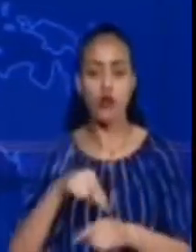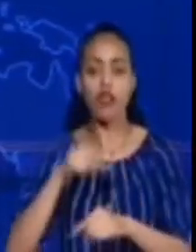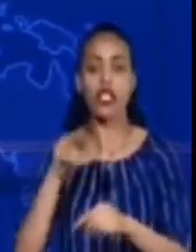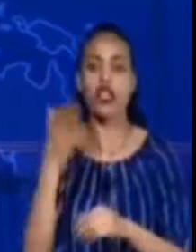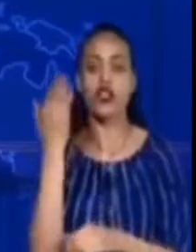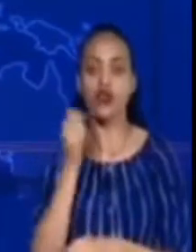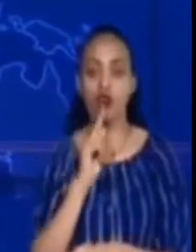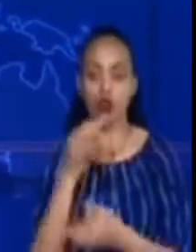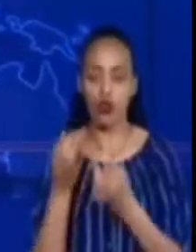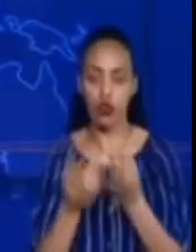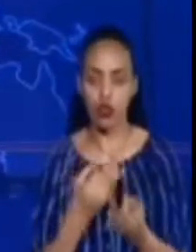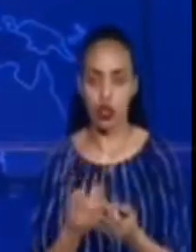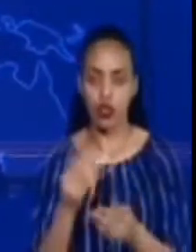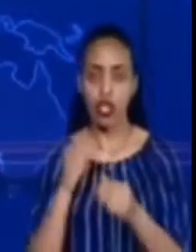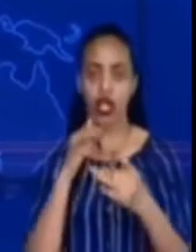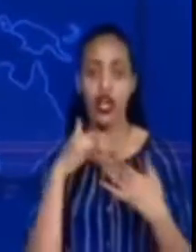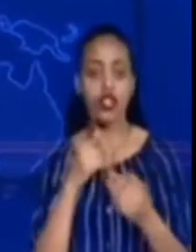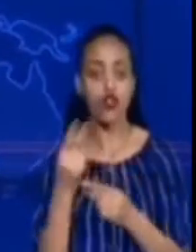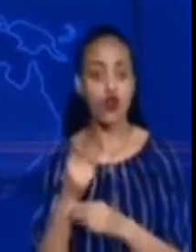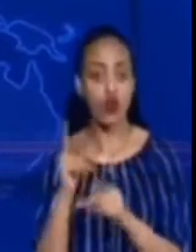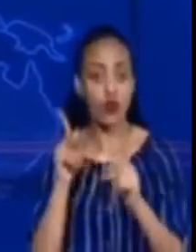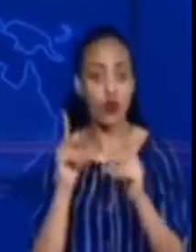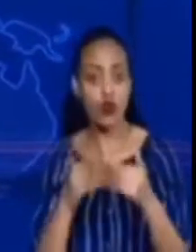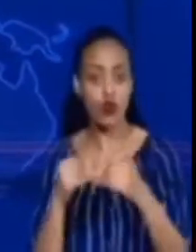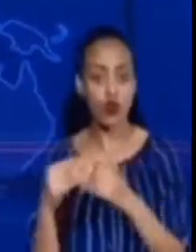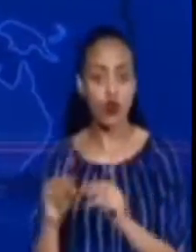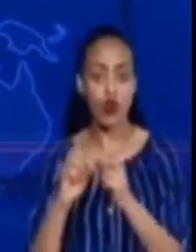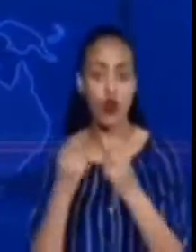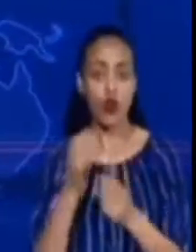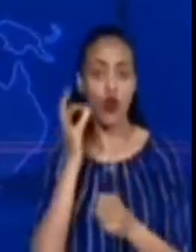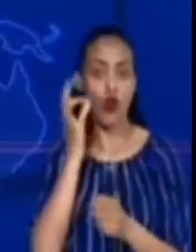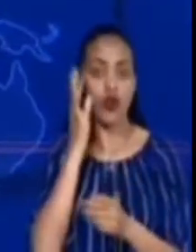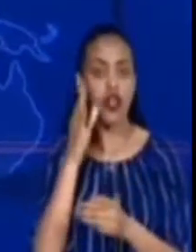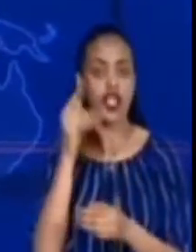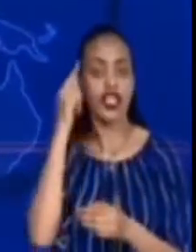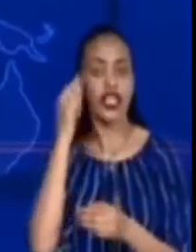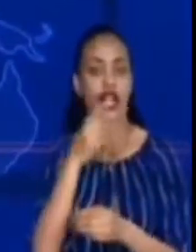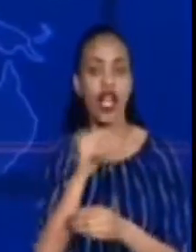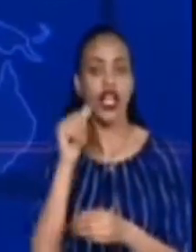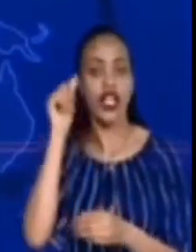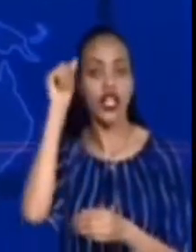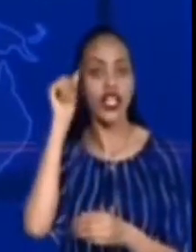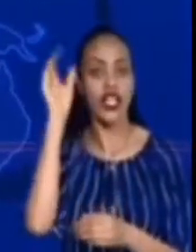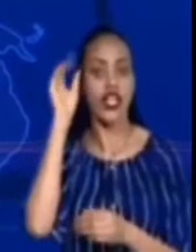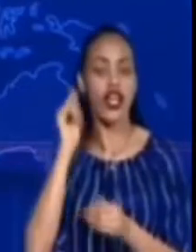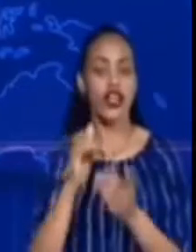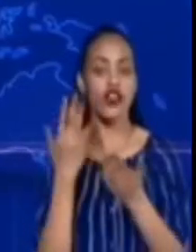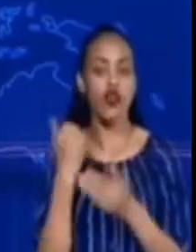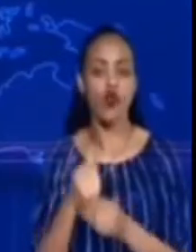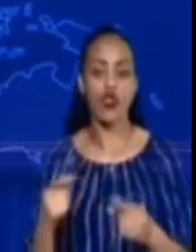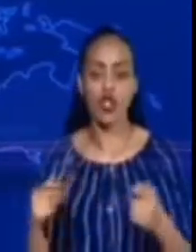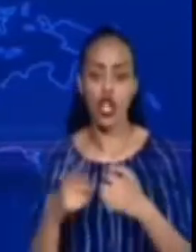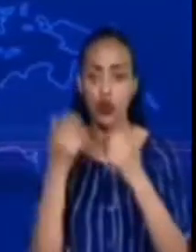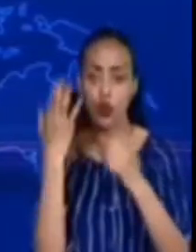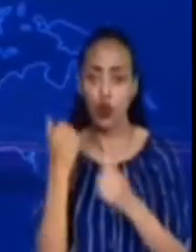ዶክተር ዘበነ ነው በዬ ትላንትና ቪዲዮ ላይ ፖስት አደረኩ እሄን ካደረኩ በኋላ